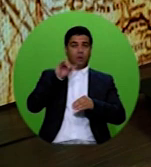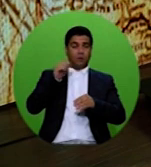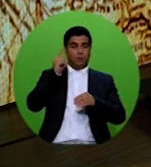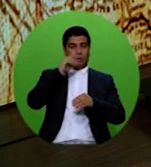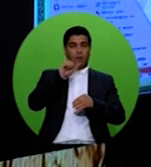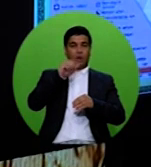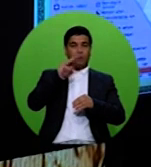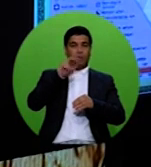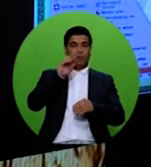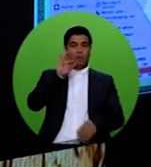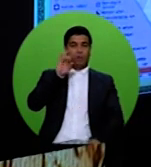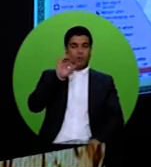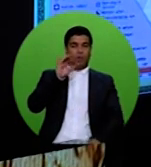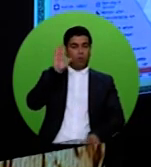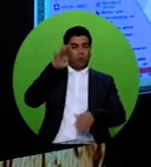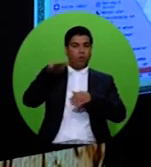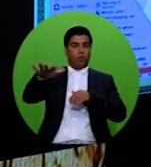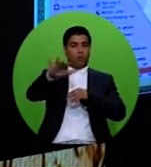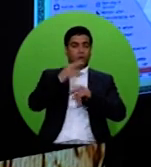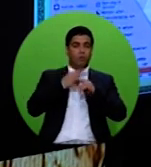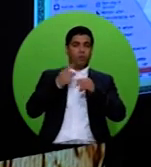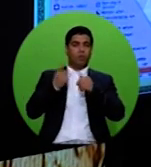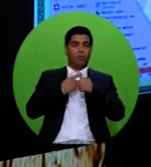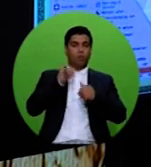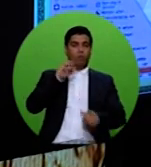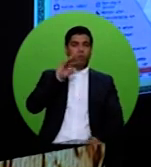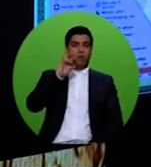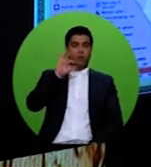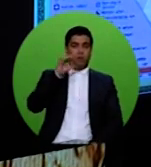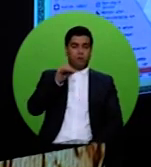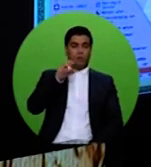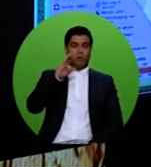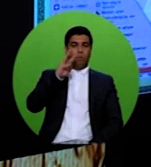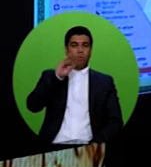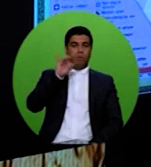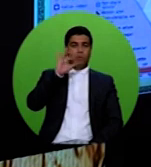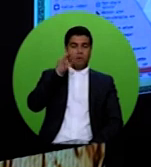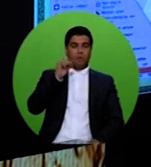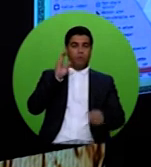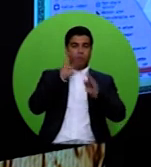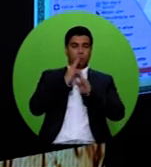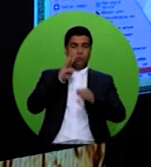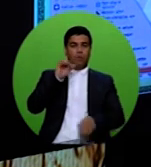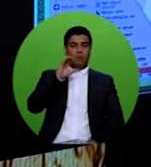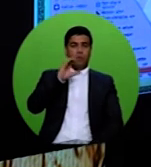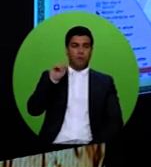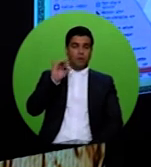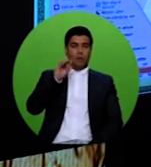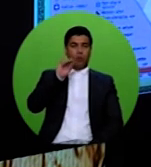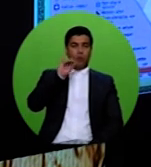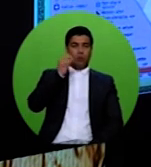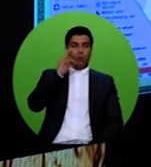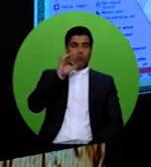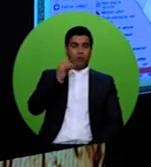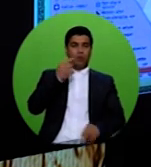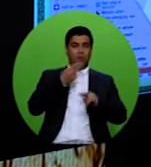с Атлантического океана и называются умеренные морские воздушные массы, и с южной территории,